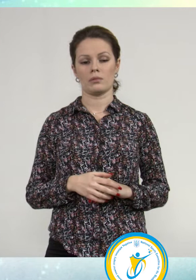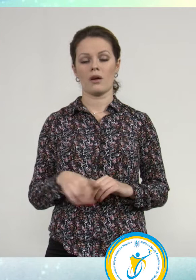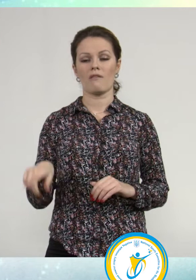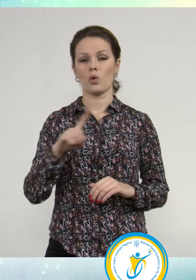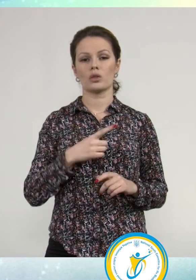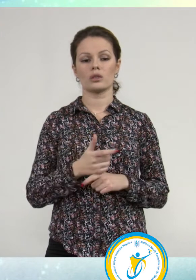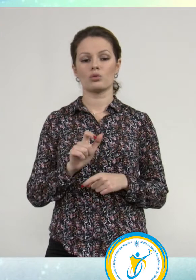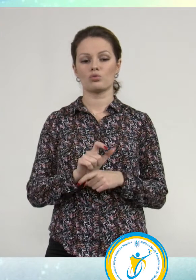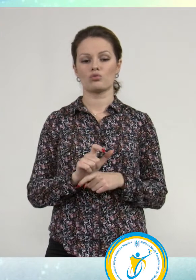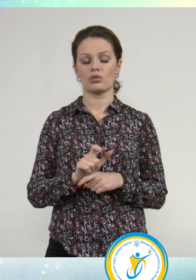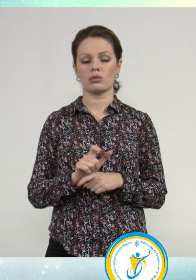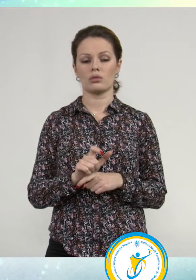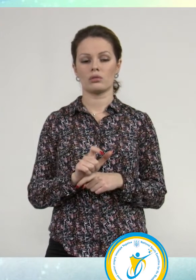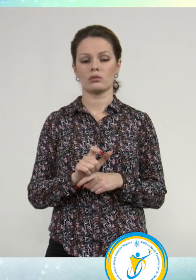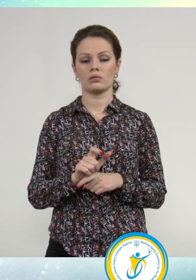дуже